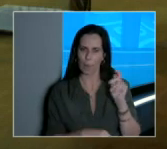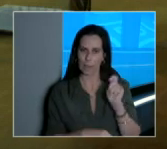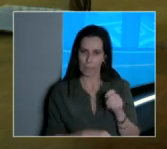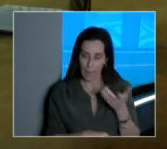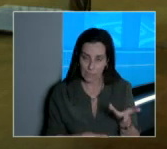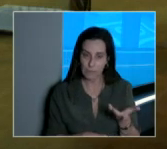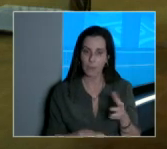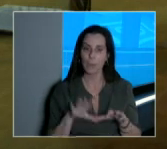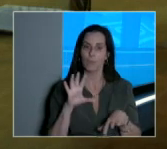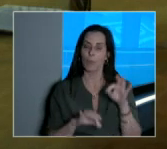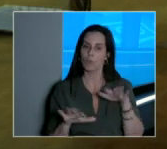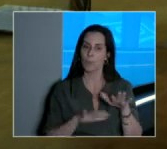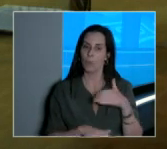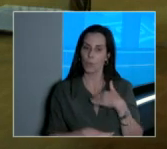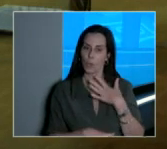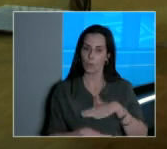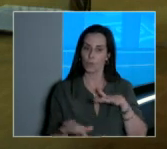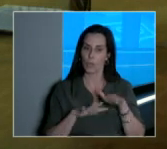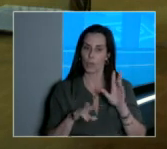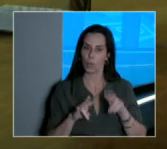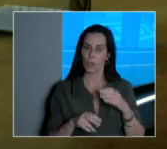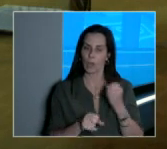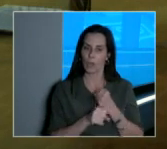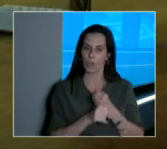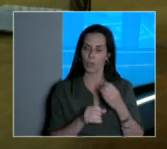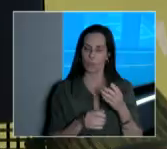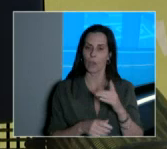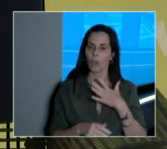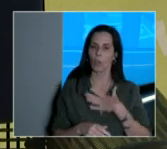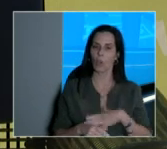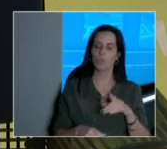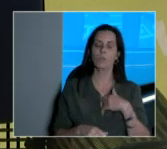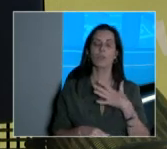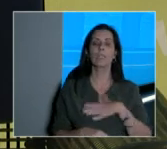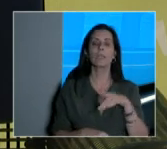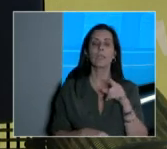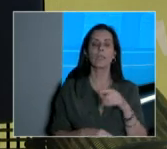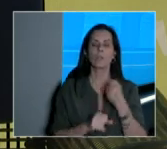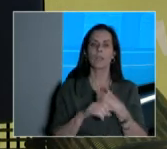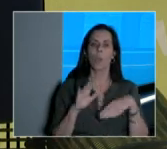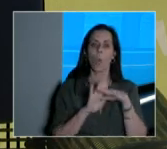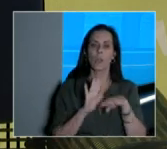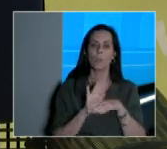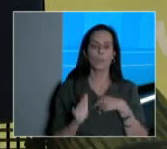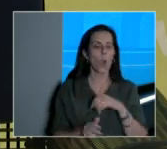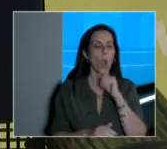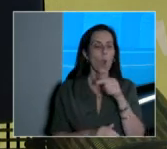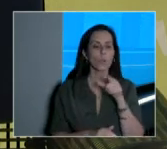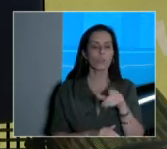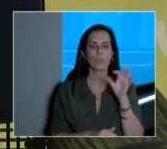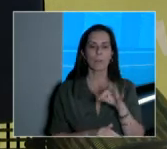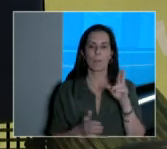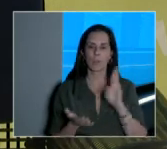כנסת ובוחרים ממשלה, אנחנו רוצים שהממשלה תוכל לבטל חוקים. אנחנו רוצים שהיא תשלוט, אנחנו רוצים שהיא תחוקק חוקים, אנחנו לא רוצים שהיא